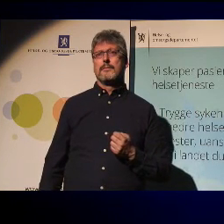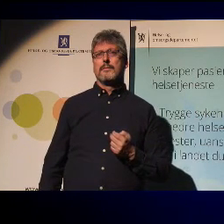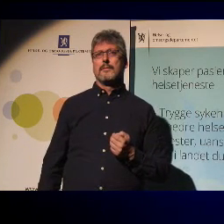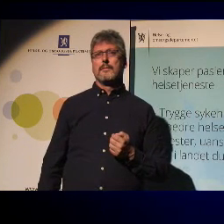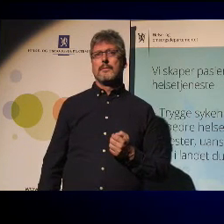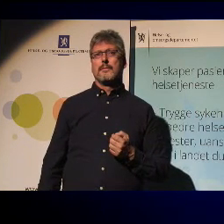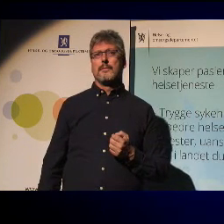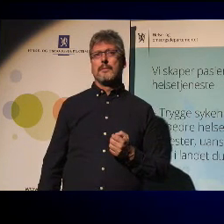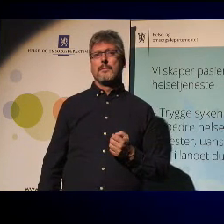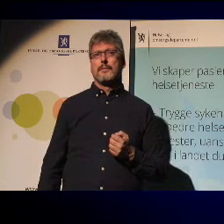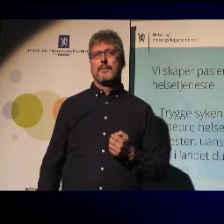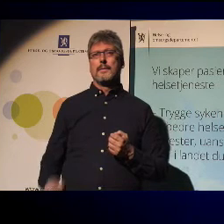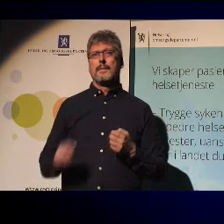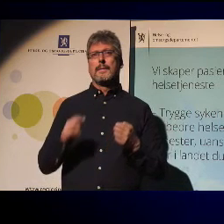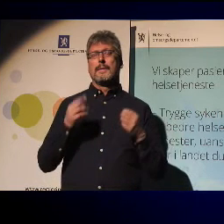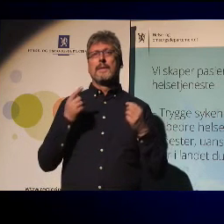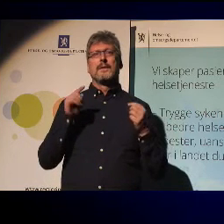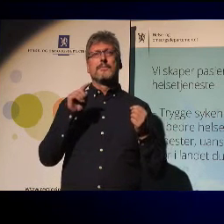Och nu ligger du